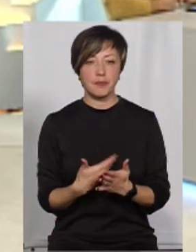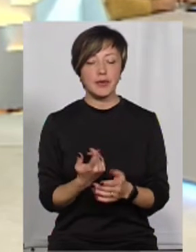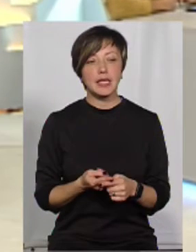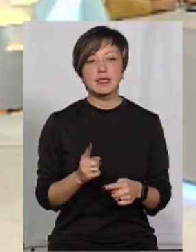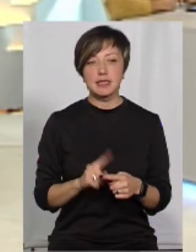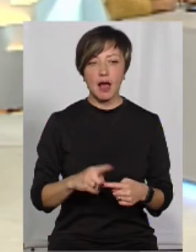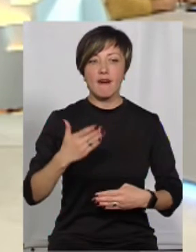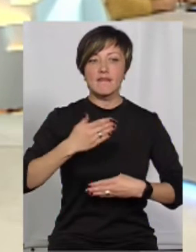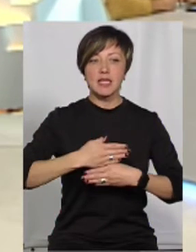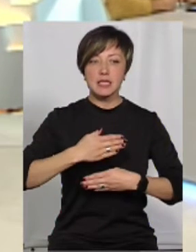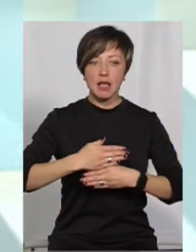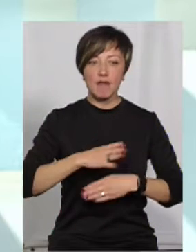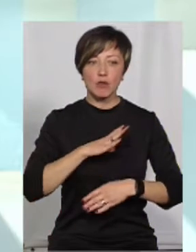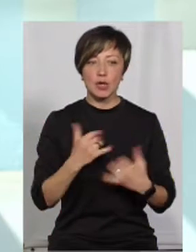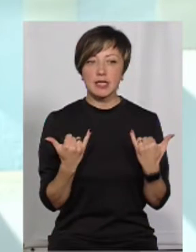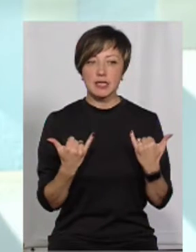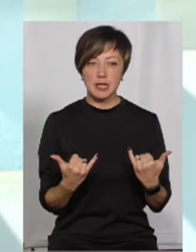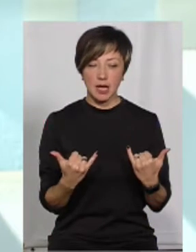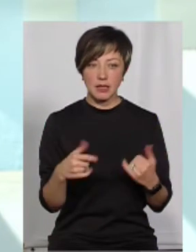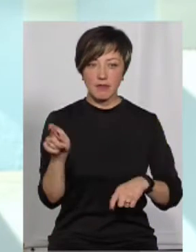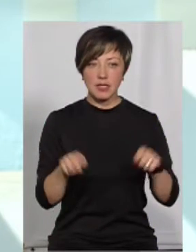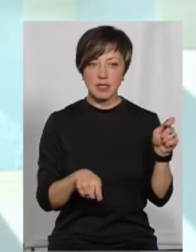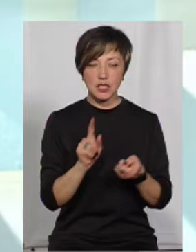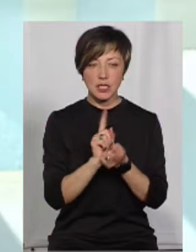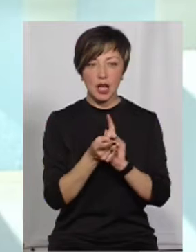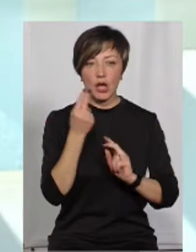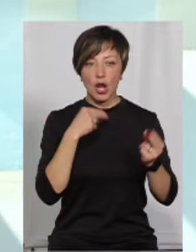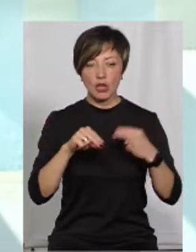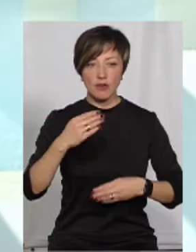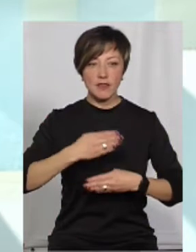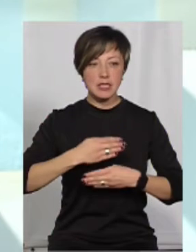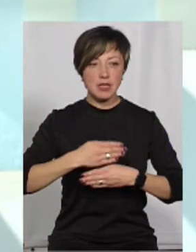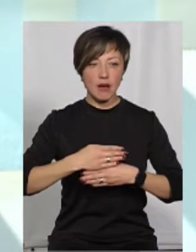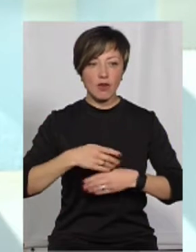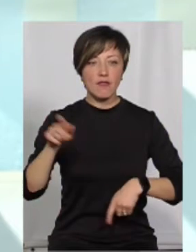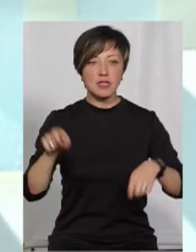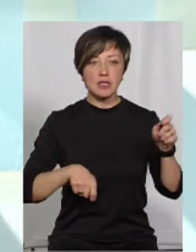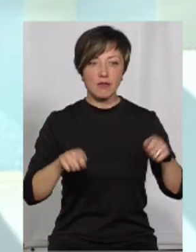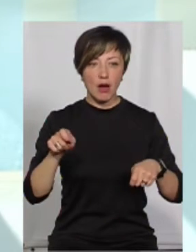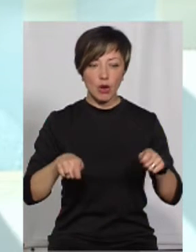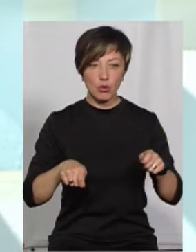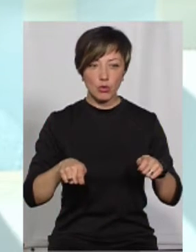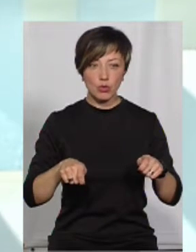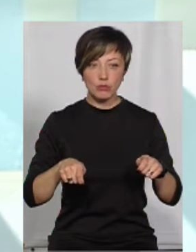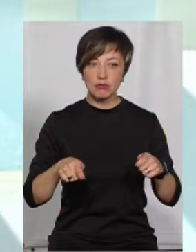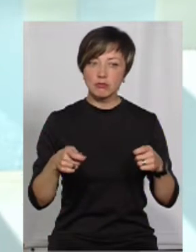прикладу, ця вистава, яка була зараз на фестивалі, стала кращою виставою фестивалю